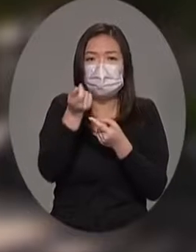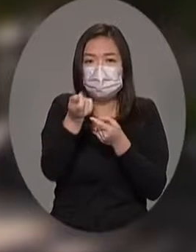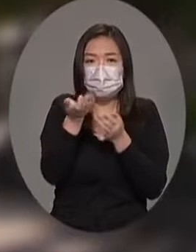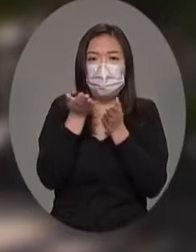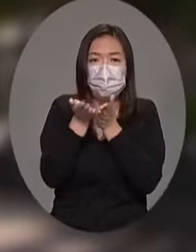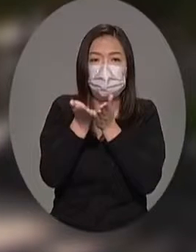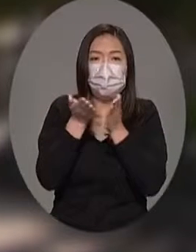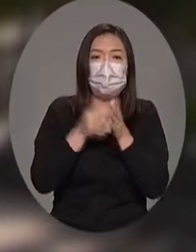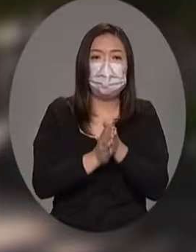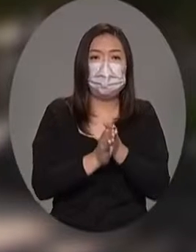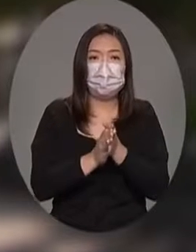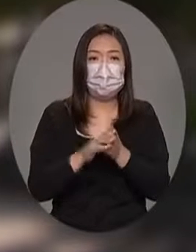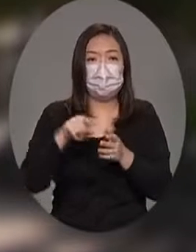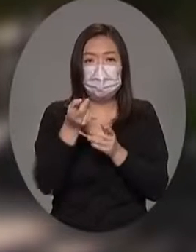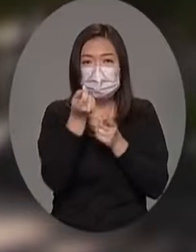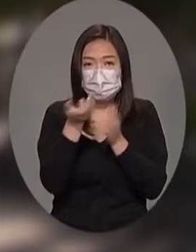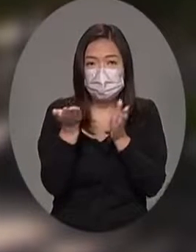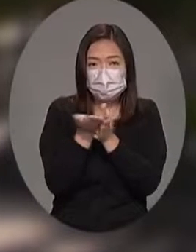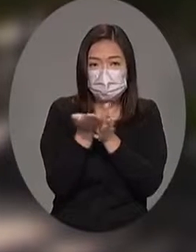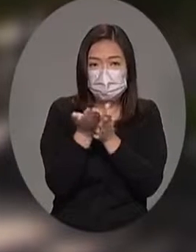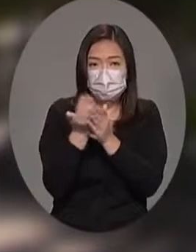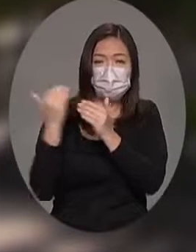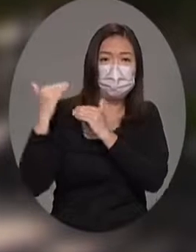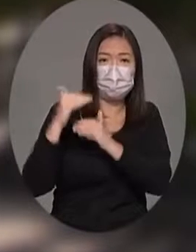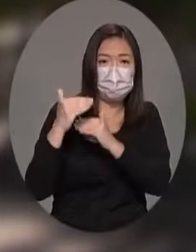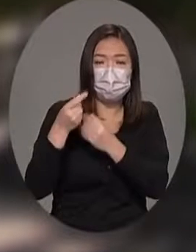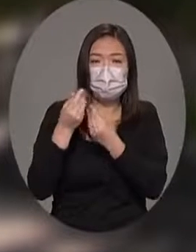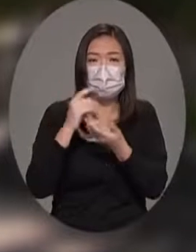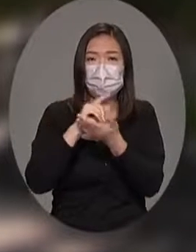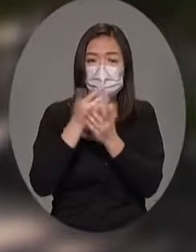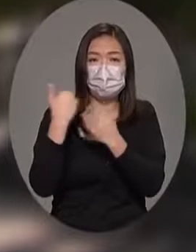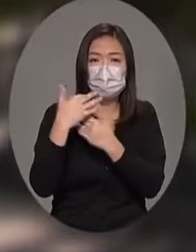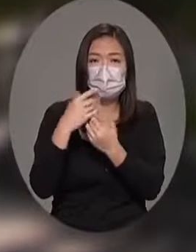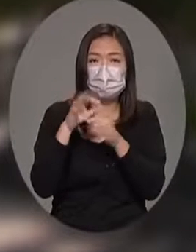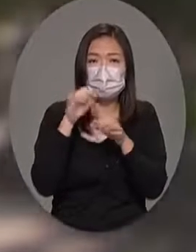貨輪，在其他小型港口卸貨，令商品到貨的時間延遲。